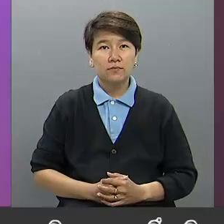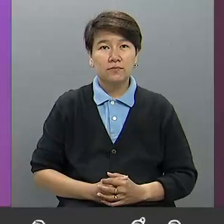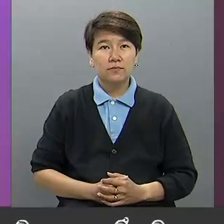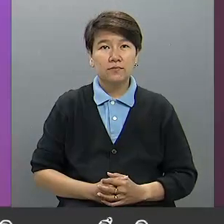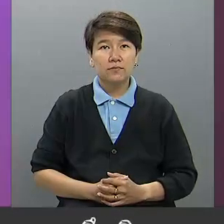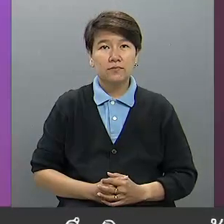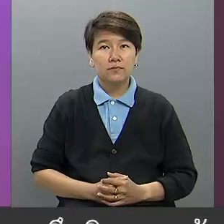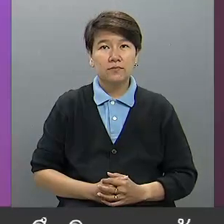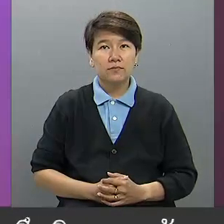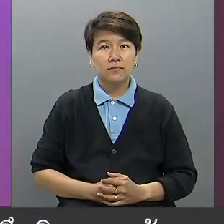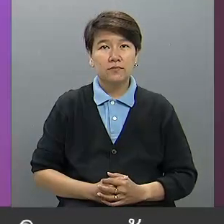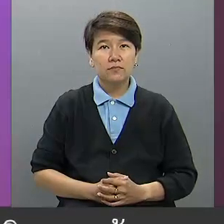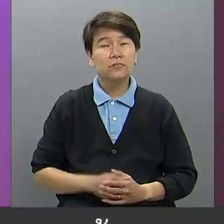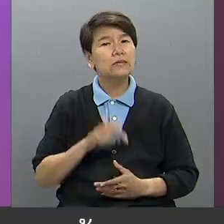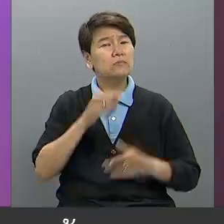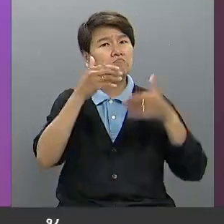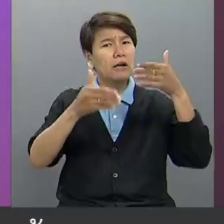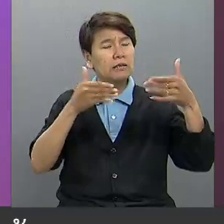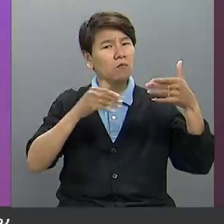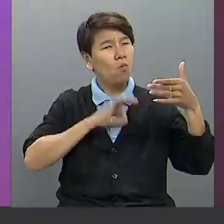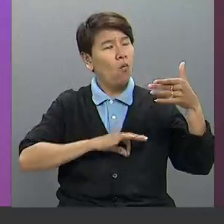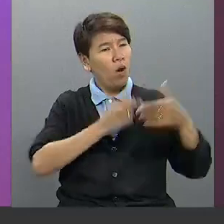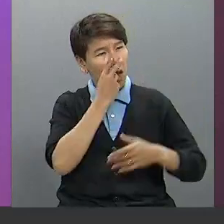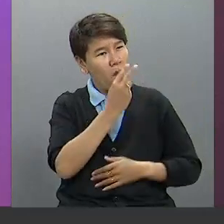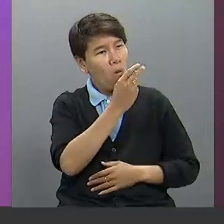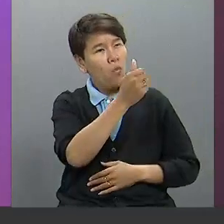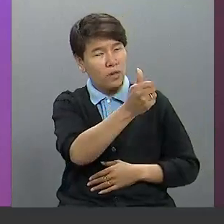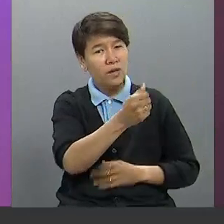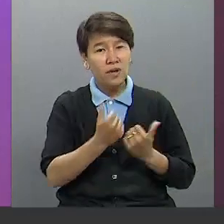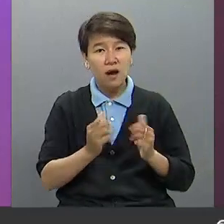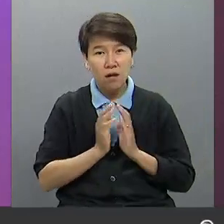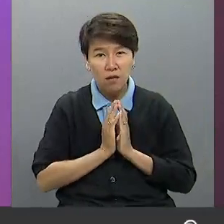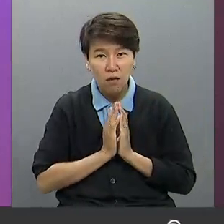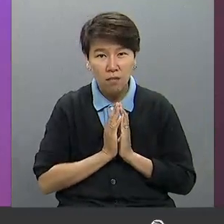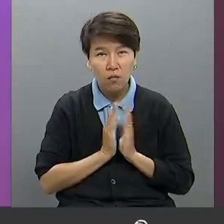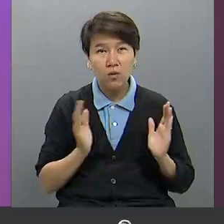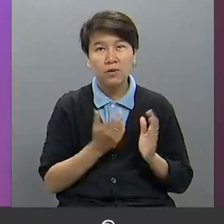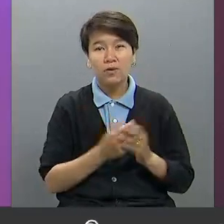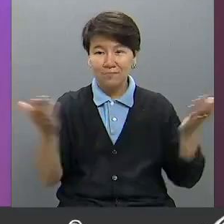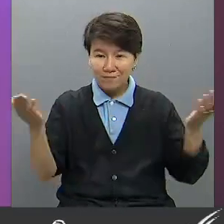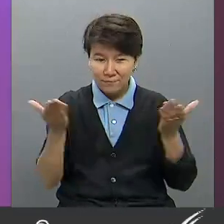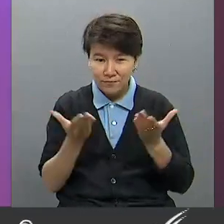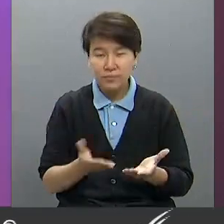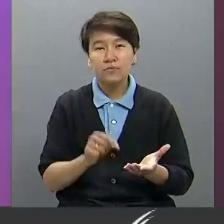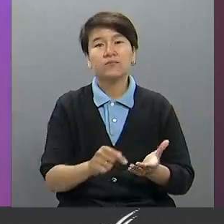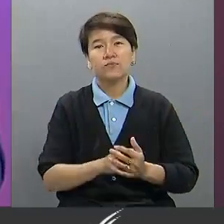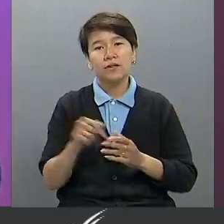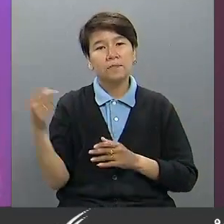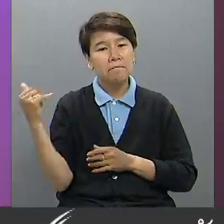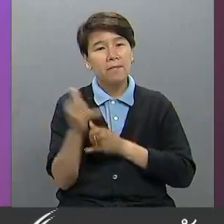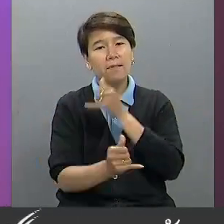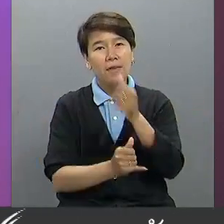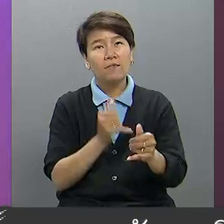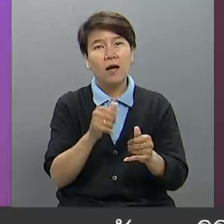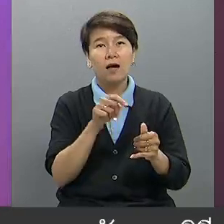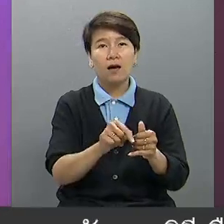เรียกว่าเป็นอีกหนึ่งกิจกรรมที่ดีมากๆเลยนะครับแล้วต้องขอขอบคุณนะครับทุกท่านที่มาในงานวันนั้นเนี่ยก็ต้องบอกว่าพอมีงานแบบนี้ของ